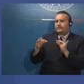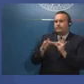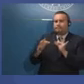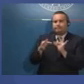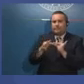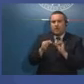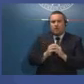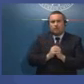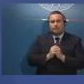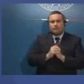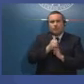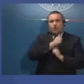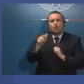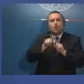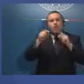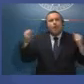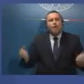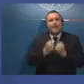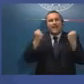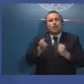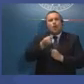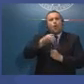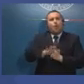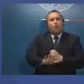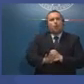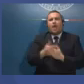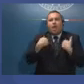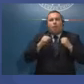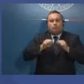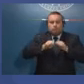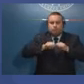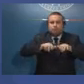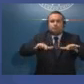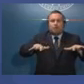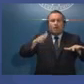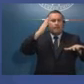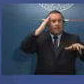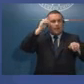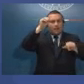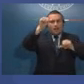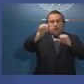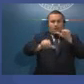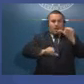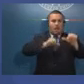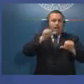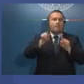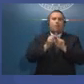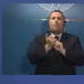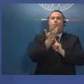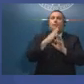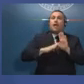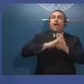è soltanto attraverso un'operazione culturale che possiamo iniziare a ridurre se non proprio a eliminare